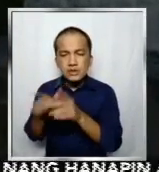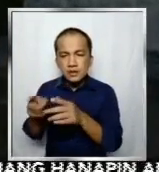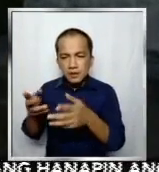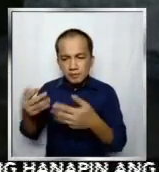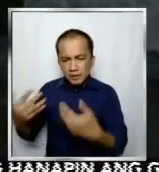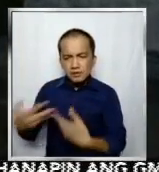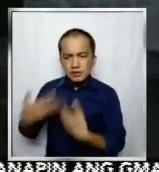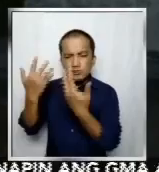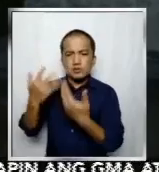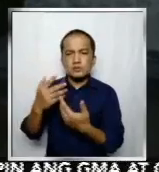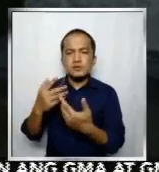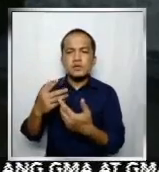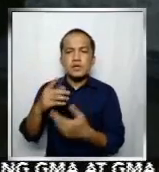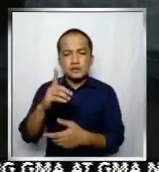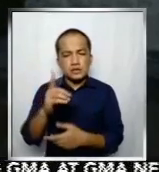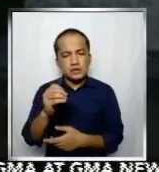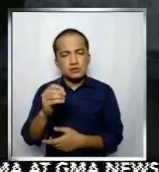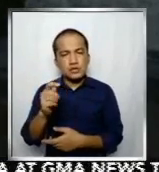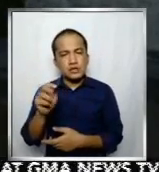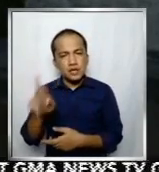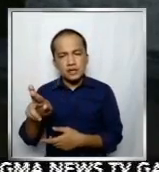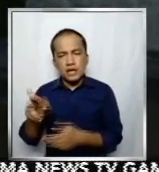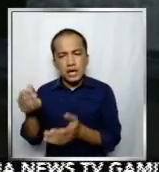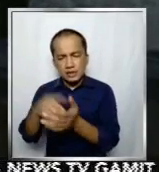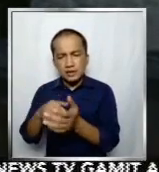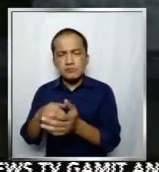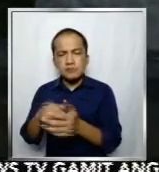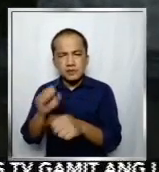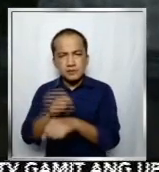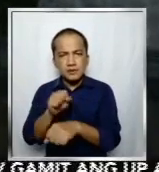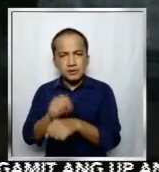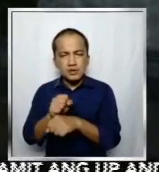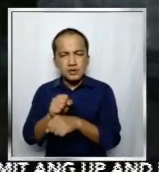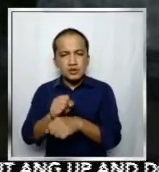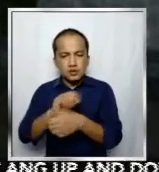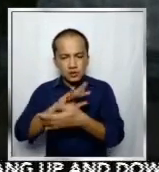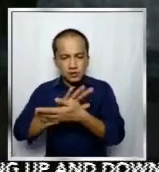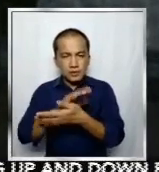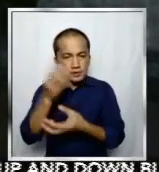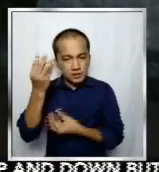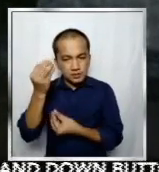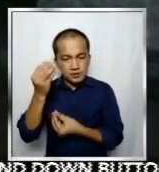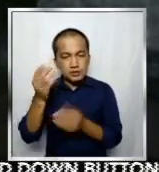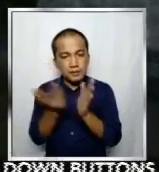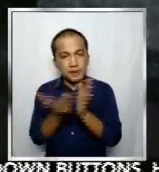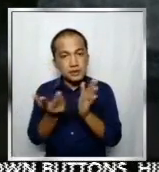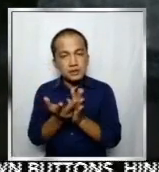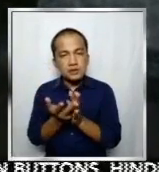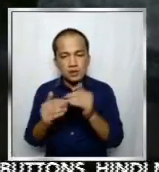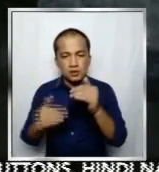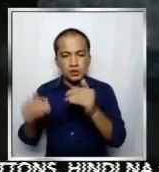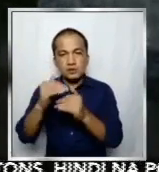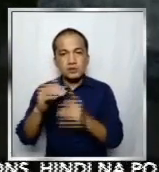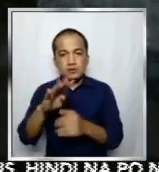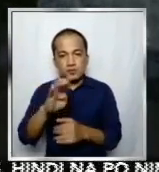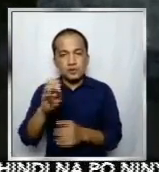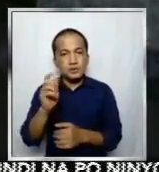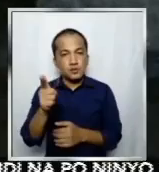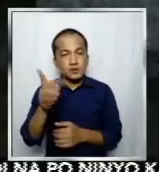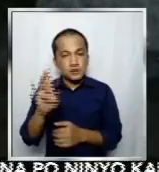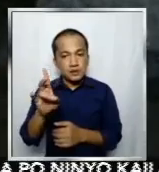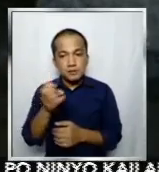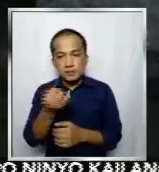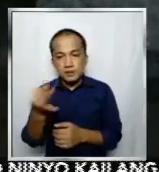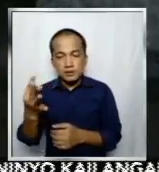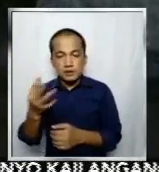of Transportation na muling makapagtrabaho. Samantala, COVID update naman po tayo dito sa lungsod ng Pasig. Umabot na po sa 427 ang bilang ng mga pasyente na